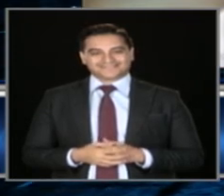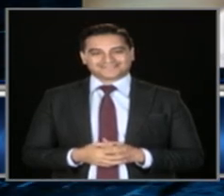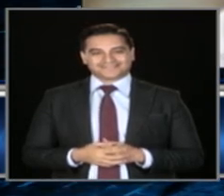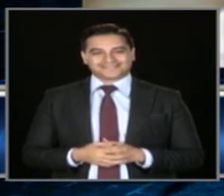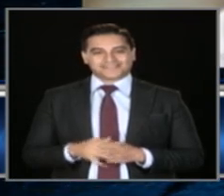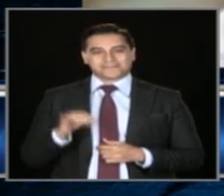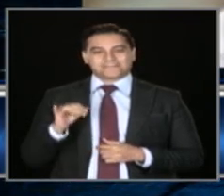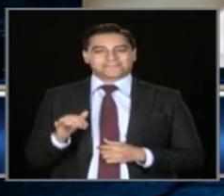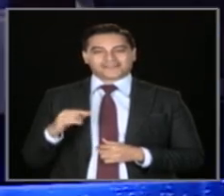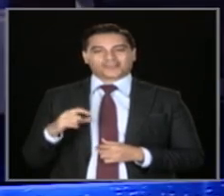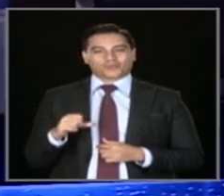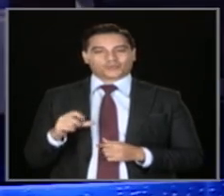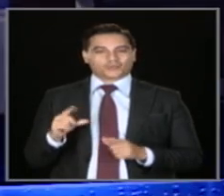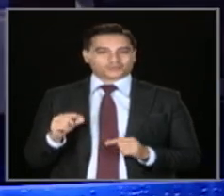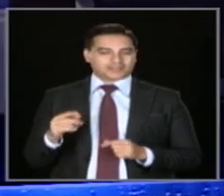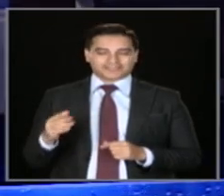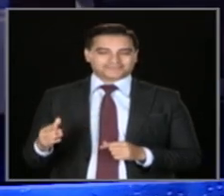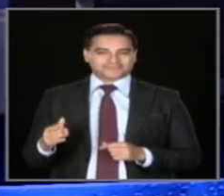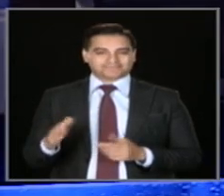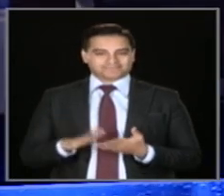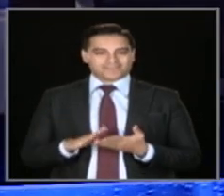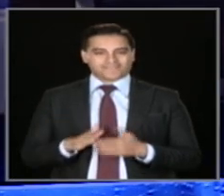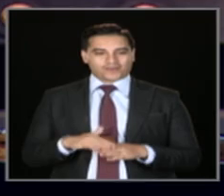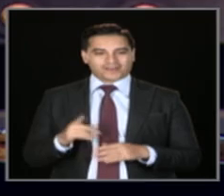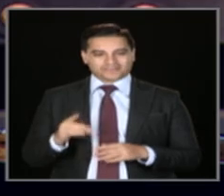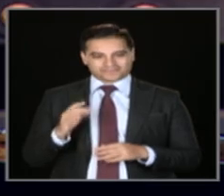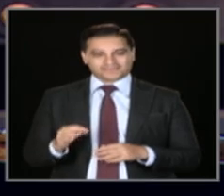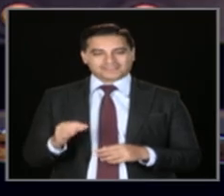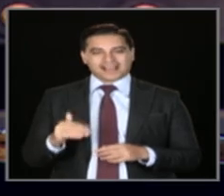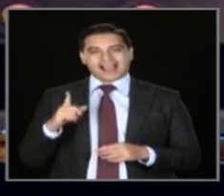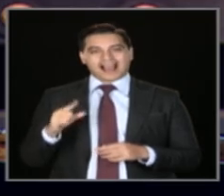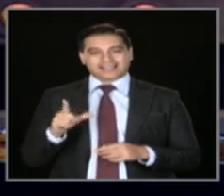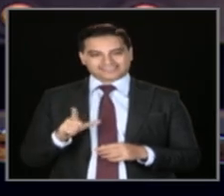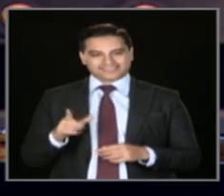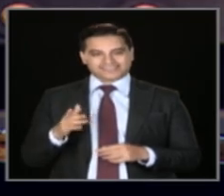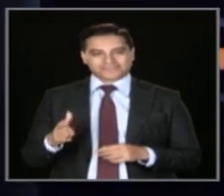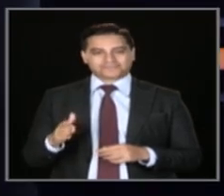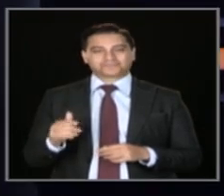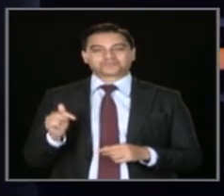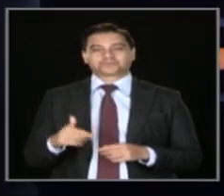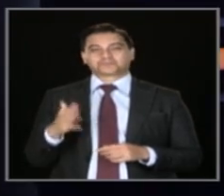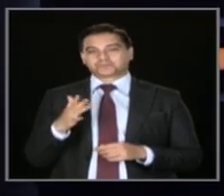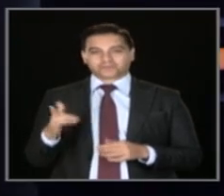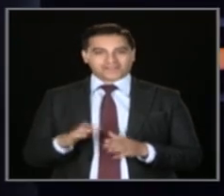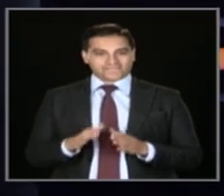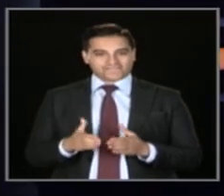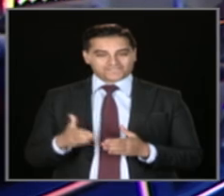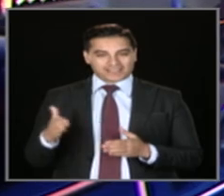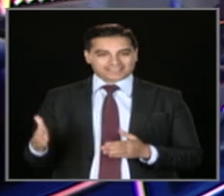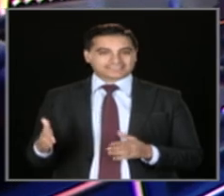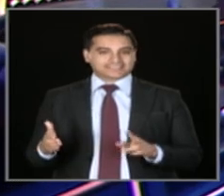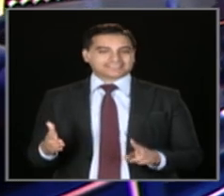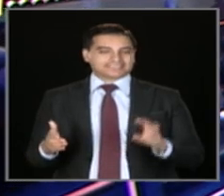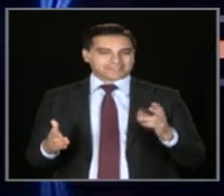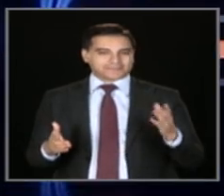ميدو متألق، برافو عليك يا ميدو، هو فعلا خالد سليم. 100 دندرة